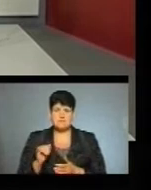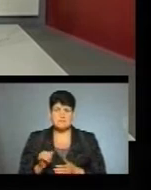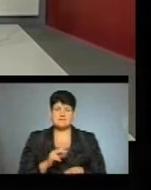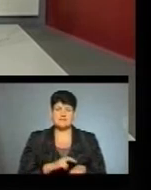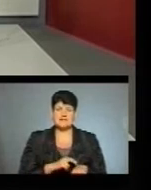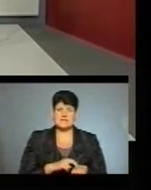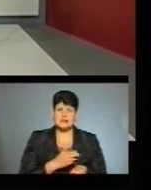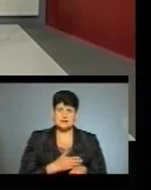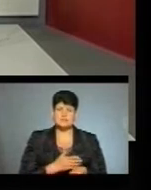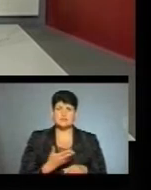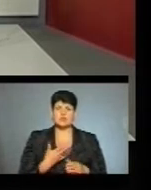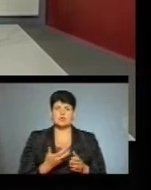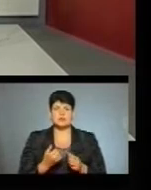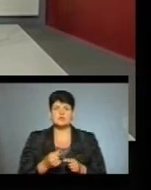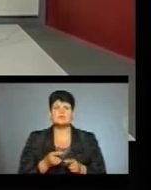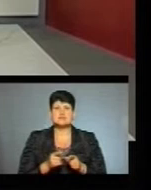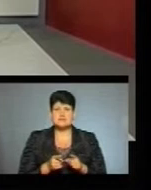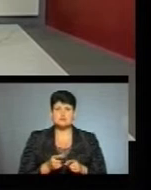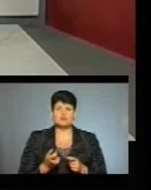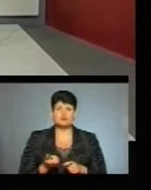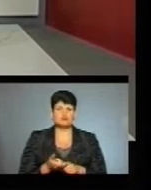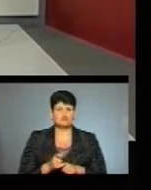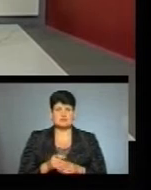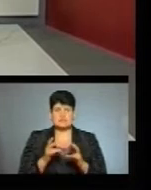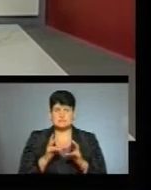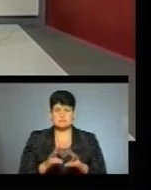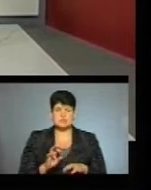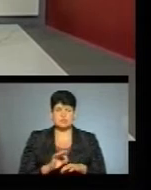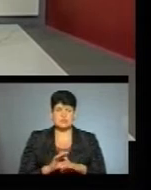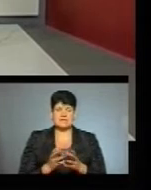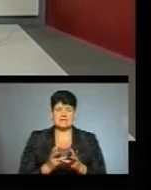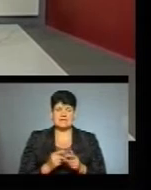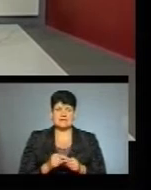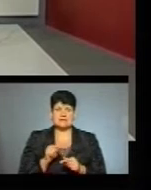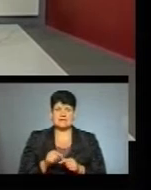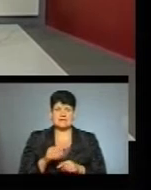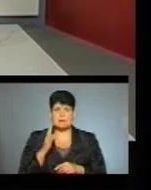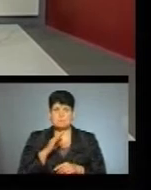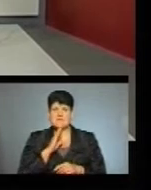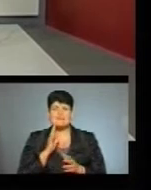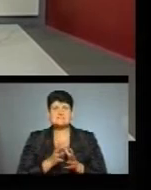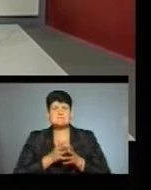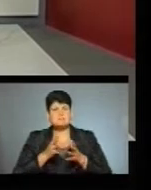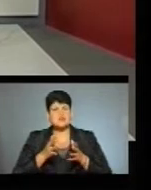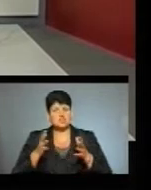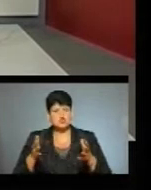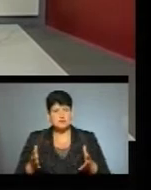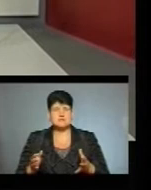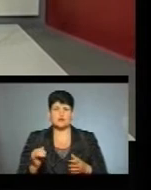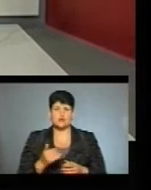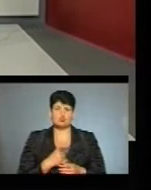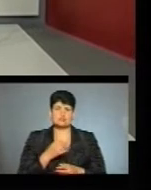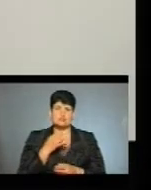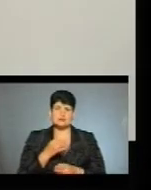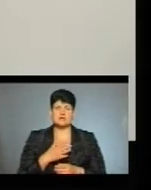лікарів, вони одержують, що це дійсно дуже небезпечні хвороби, кількість таких батьків збільшилася. Ну і ще хочу сказати, що,